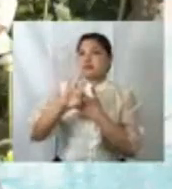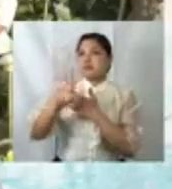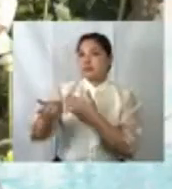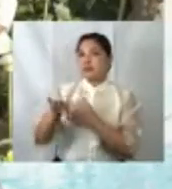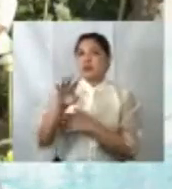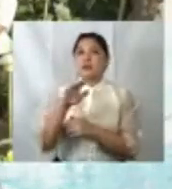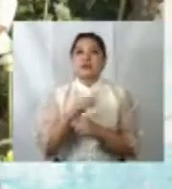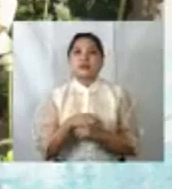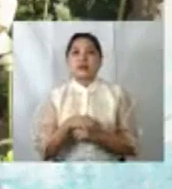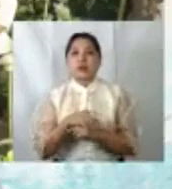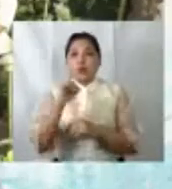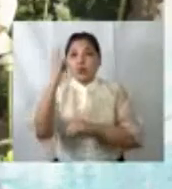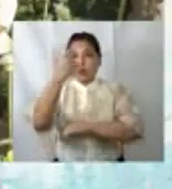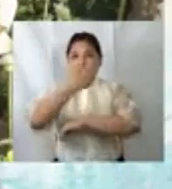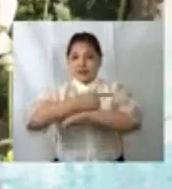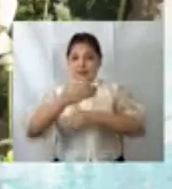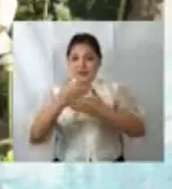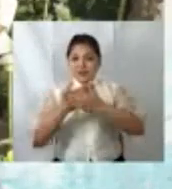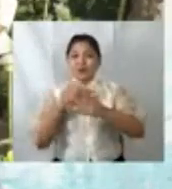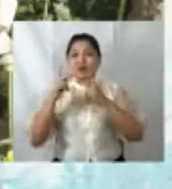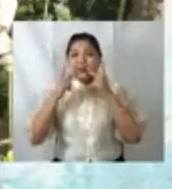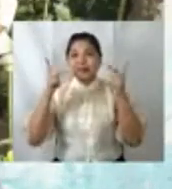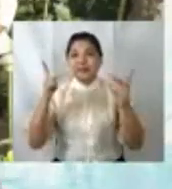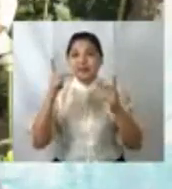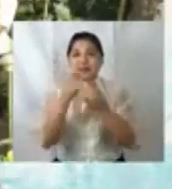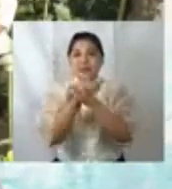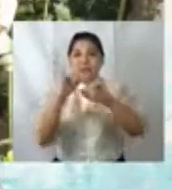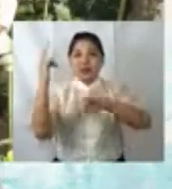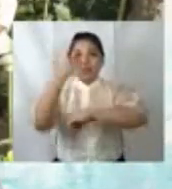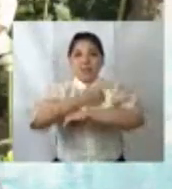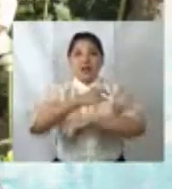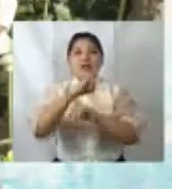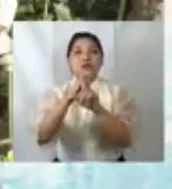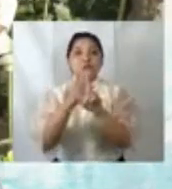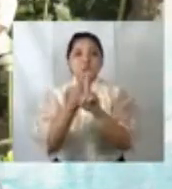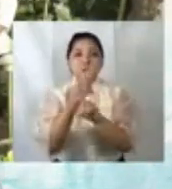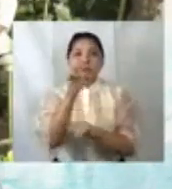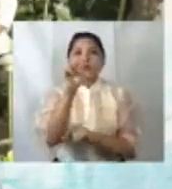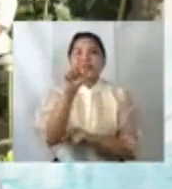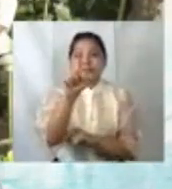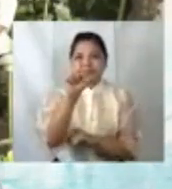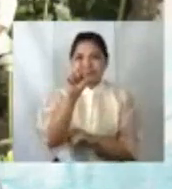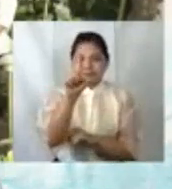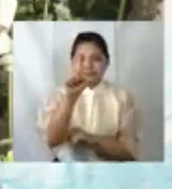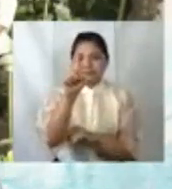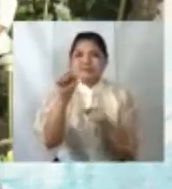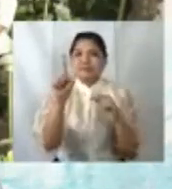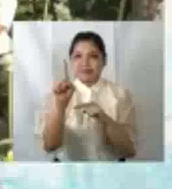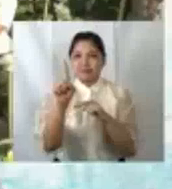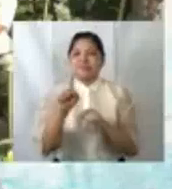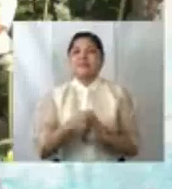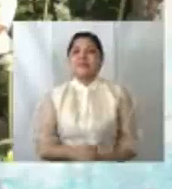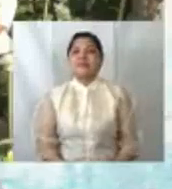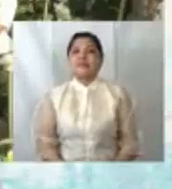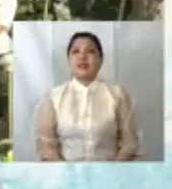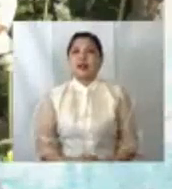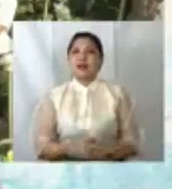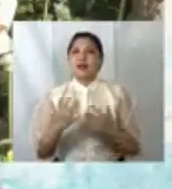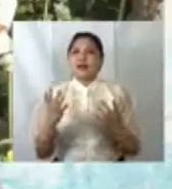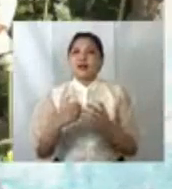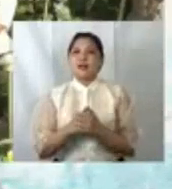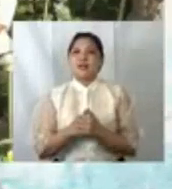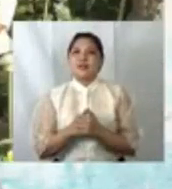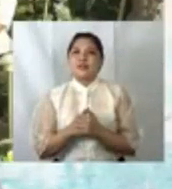noong one day before the Proclamation of Independence, June 11. Itong petsang ito. No? At sa sobrang sarap daw